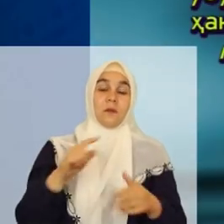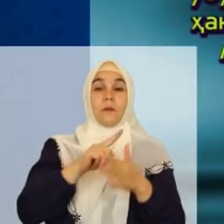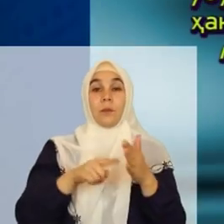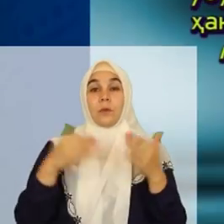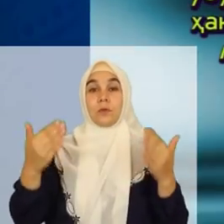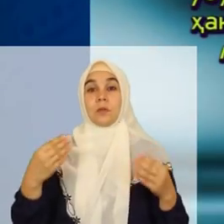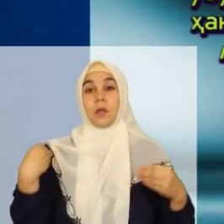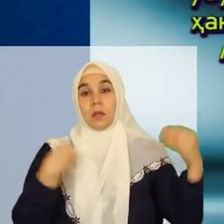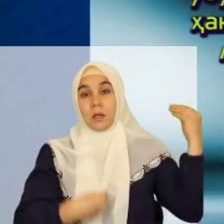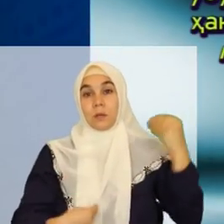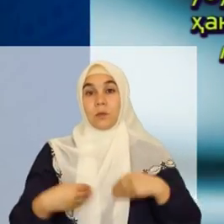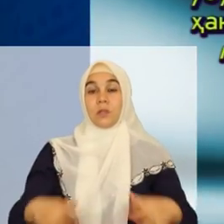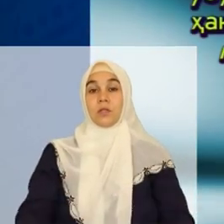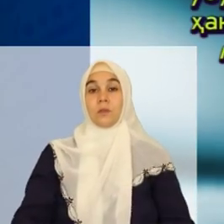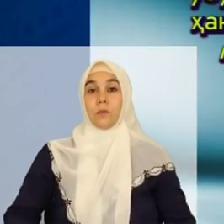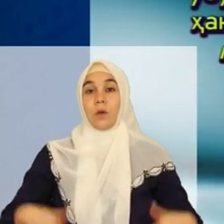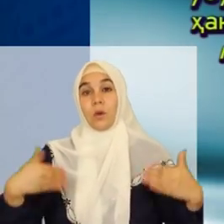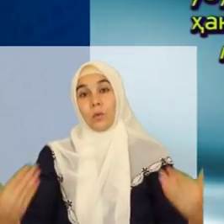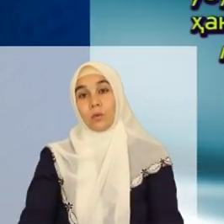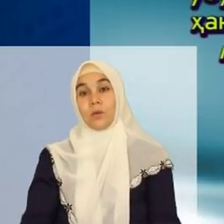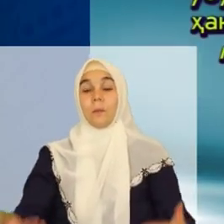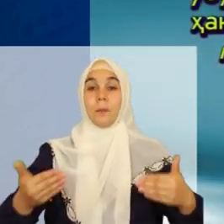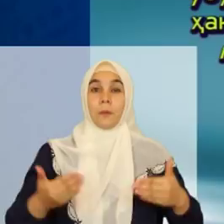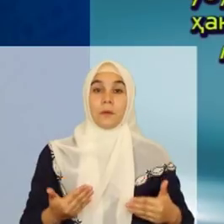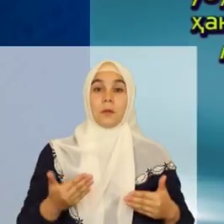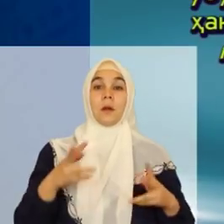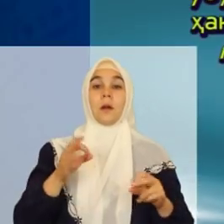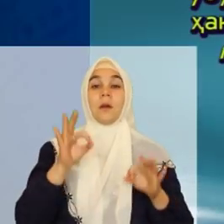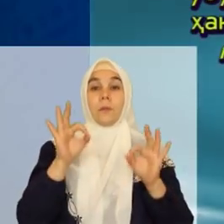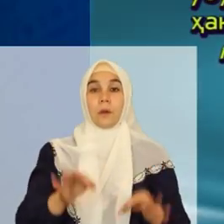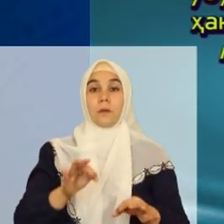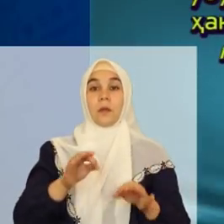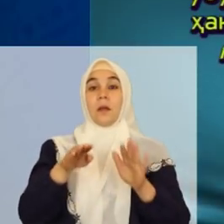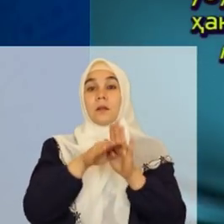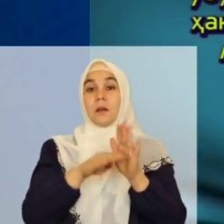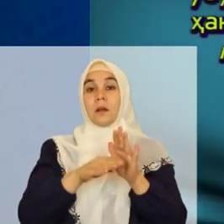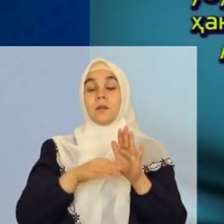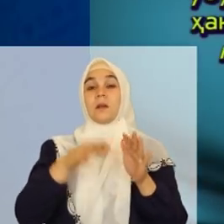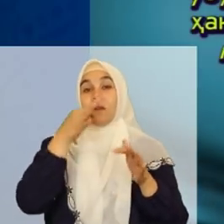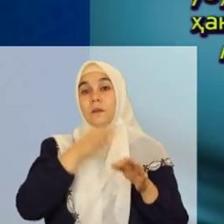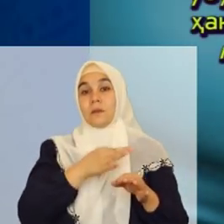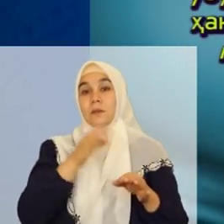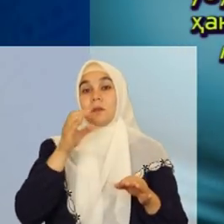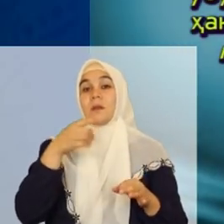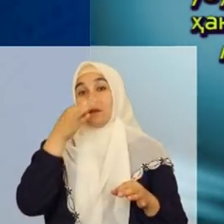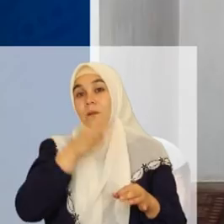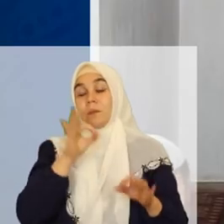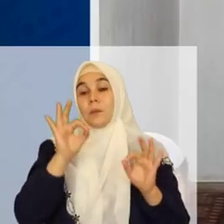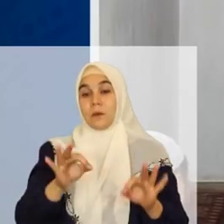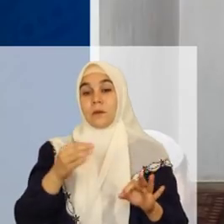Savol: kiyilayotgan shimning uzun yoki kalta bo'lishligi haqida hadislarda kelgan ma'lumotlar